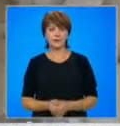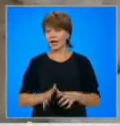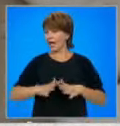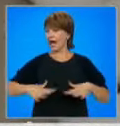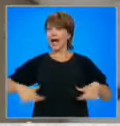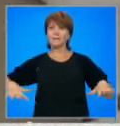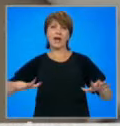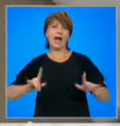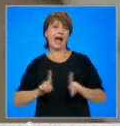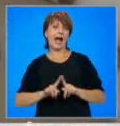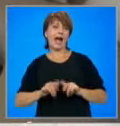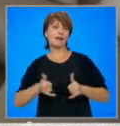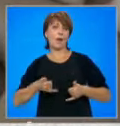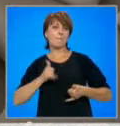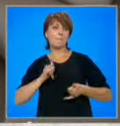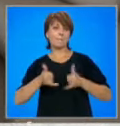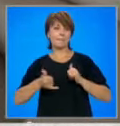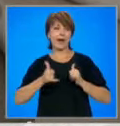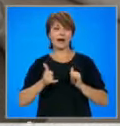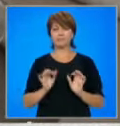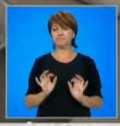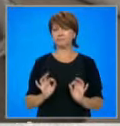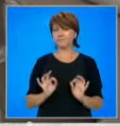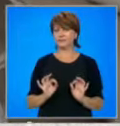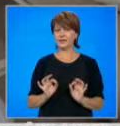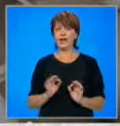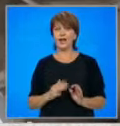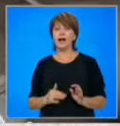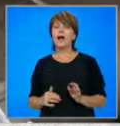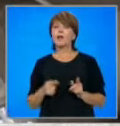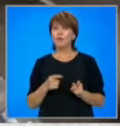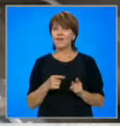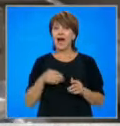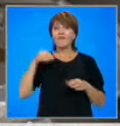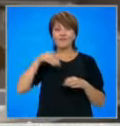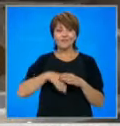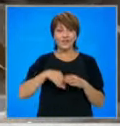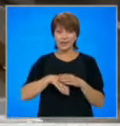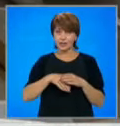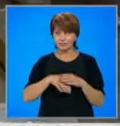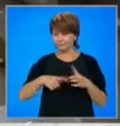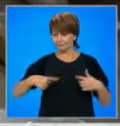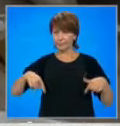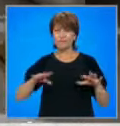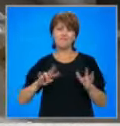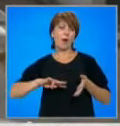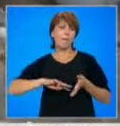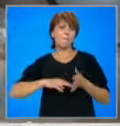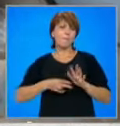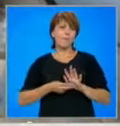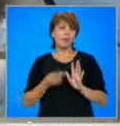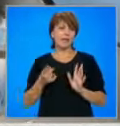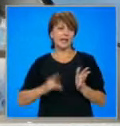Атмосфера като в бар, удобство и стил, но на няколко километра над земята. Това е вътрешността на един от най-модерните и